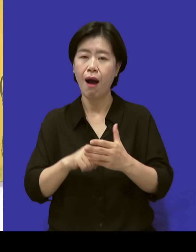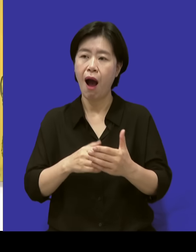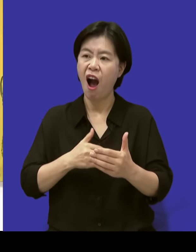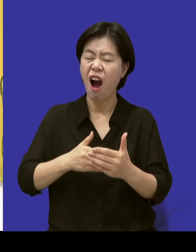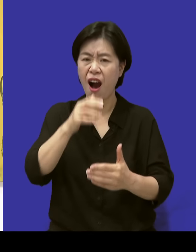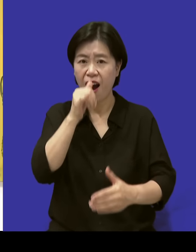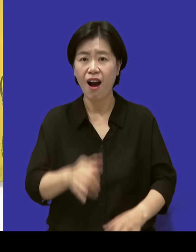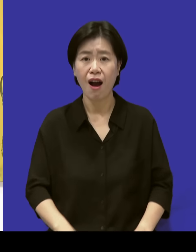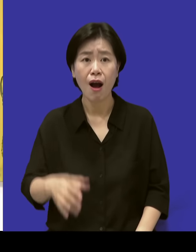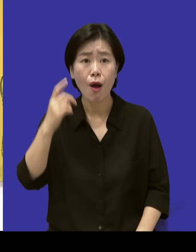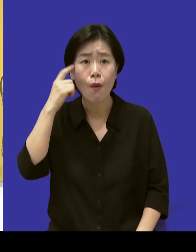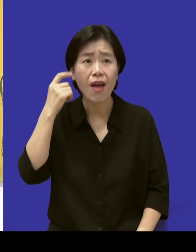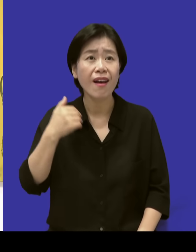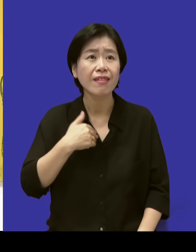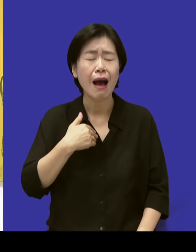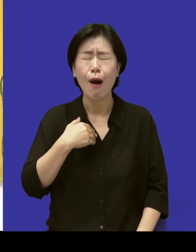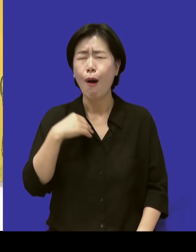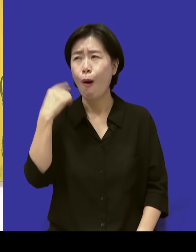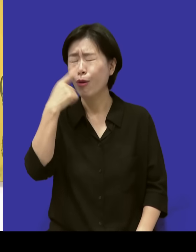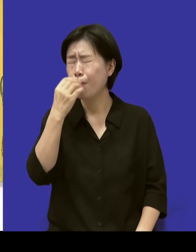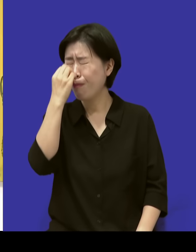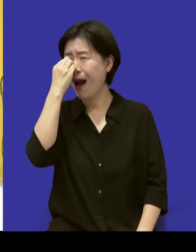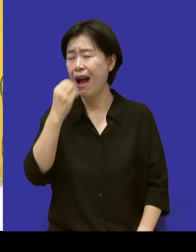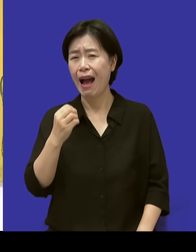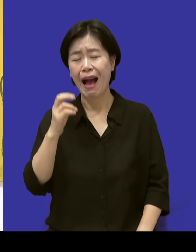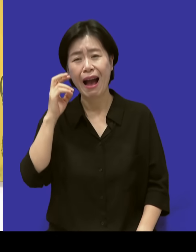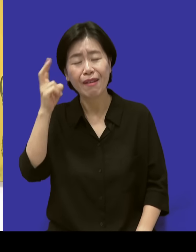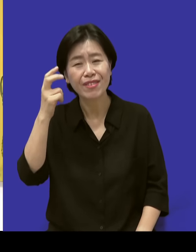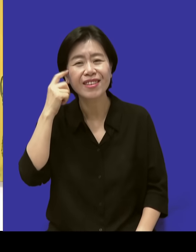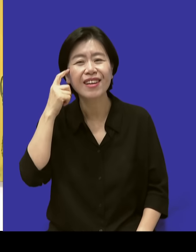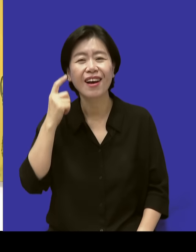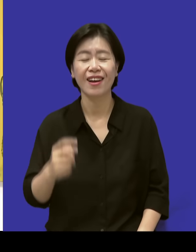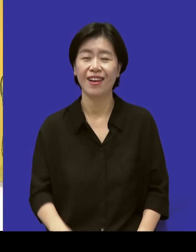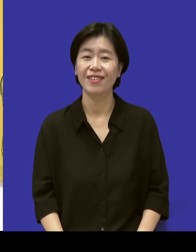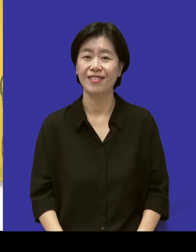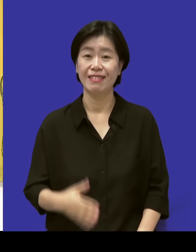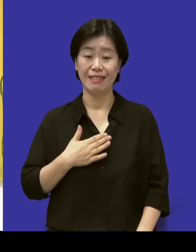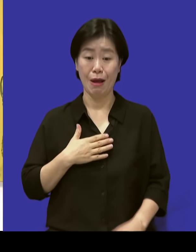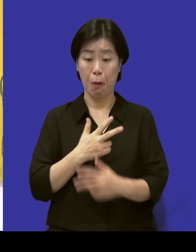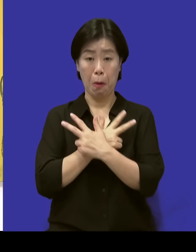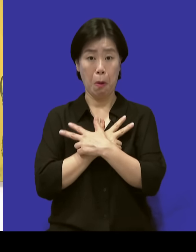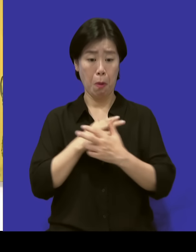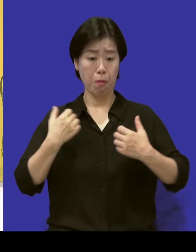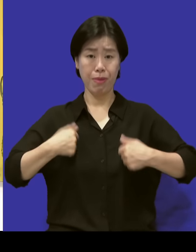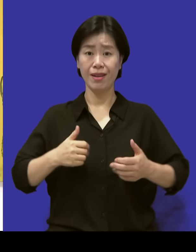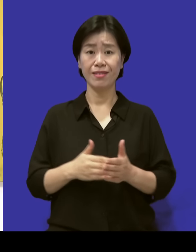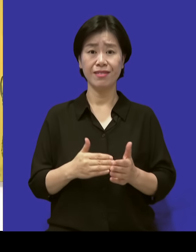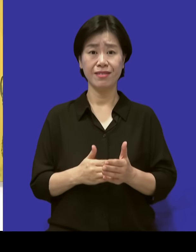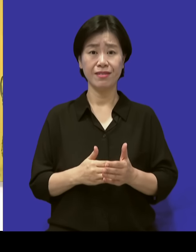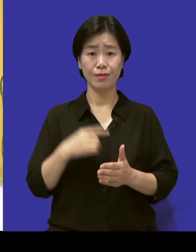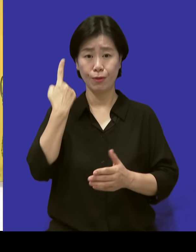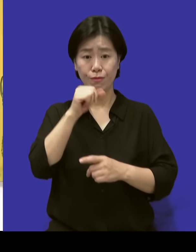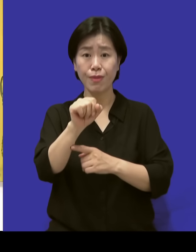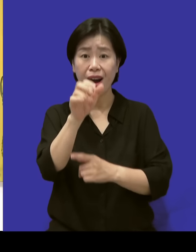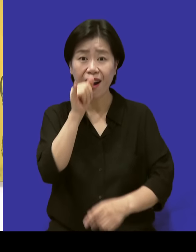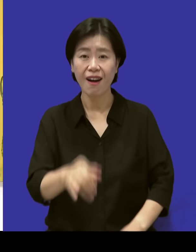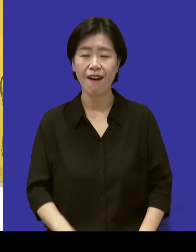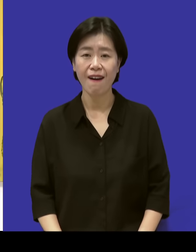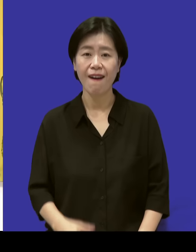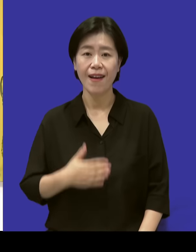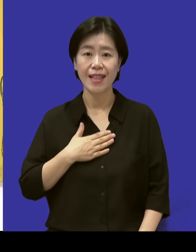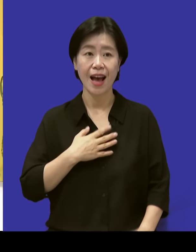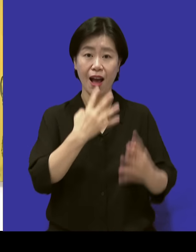거기에 나갔거든요. 이제 대표적인 의미도 있는데 예. 우리 교도관을 대표해서 나갔고 교도관의 위상을 전 세계에 알리고